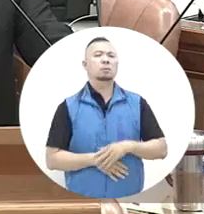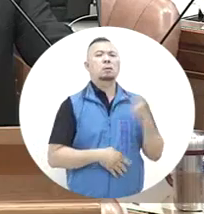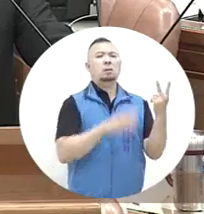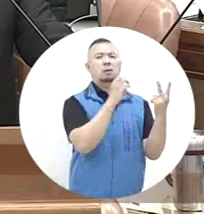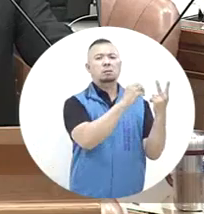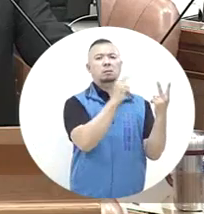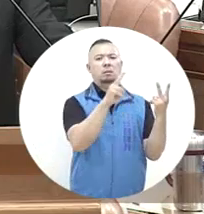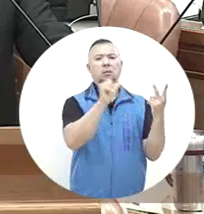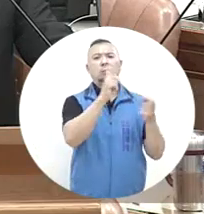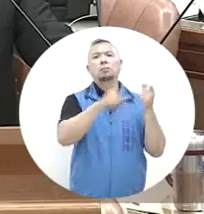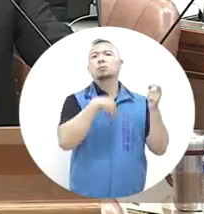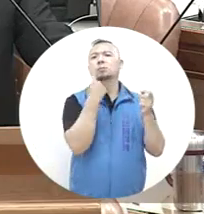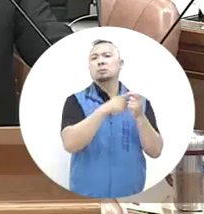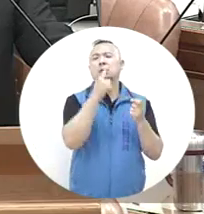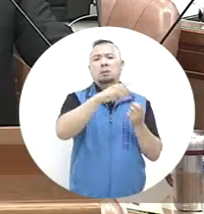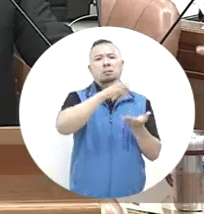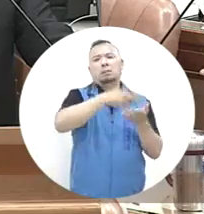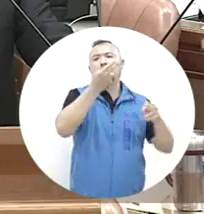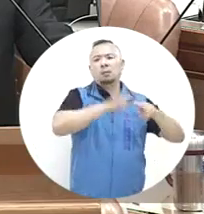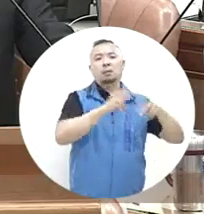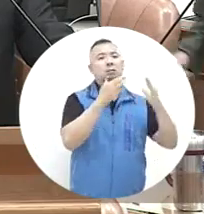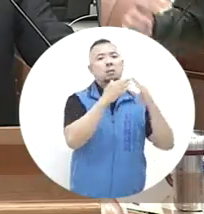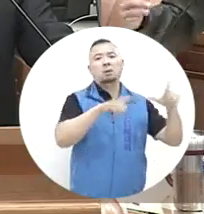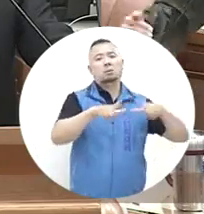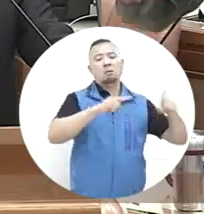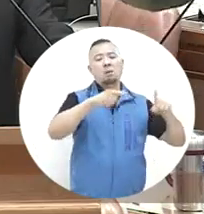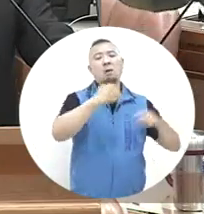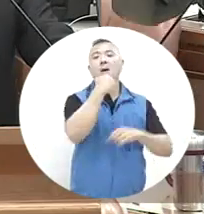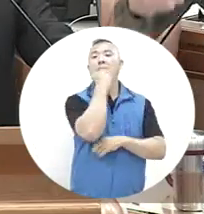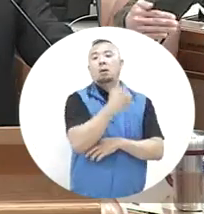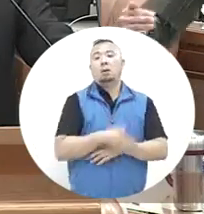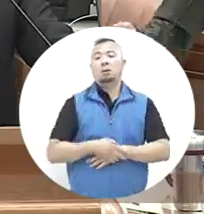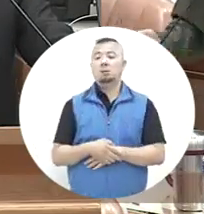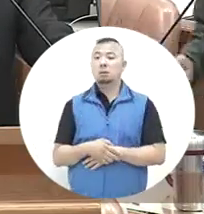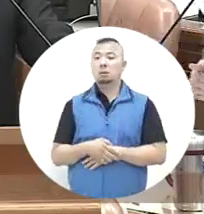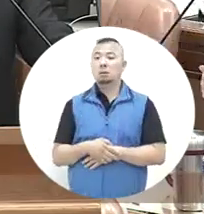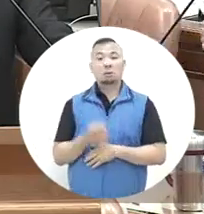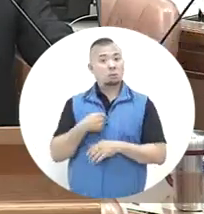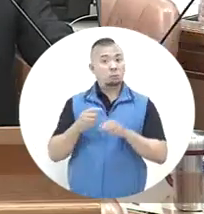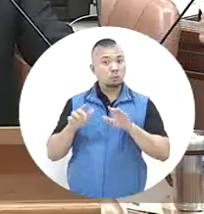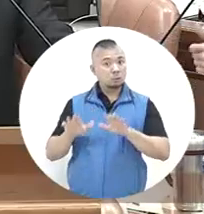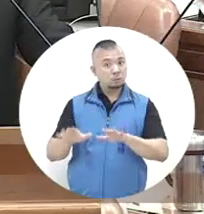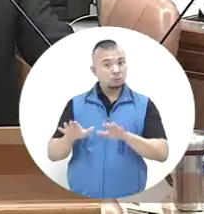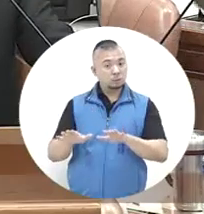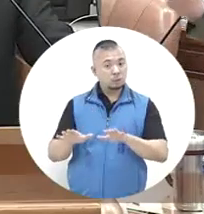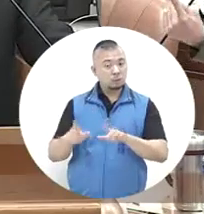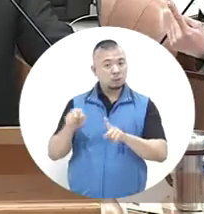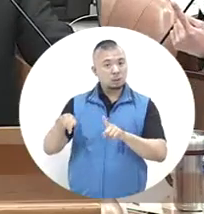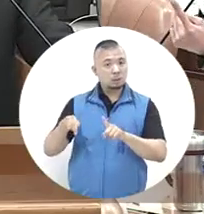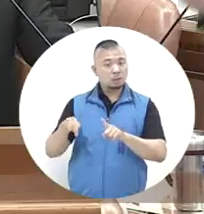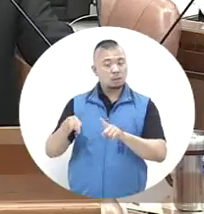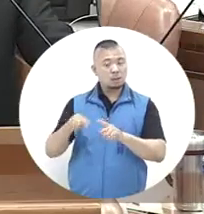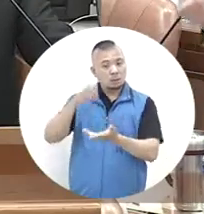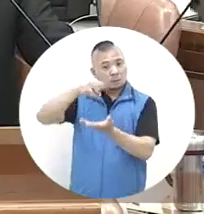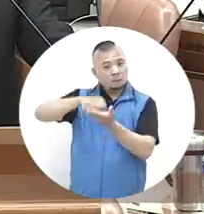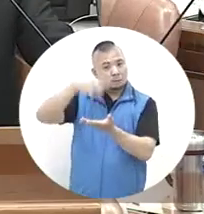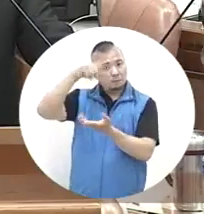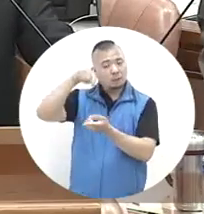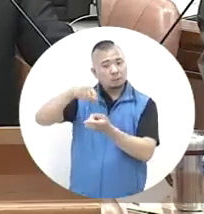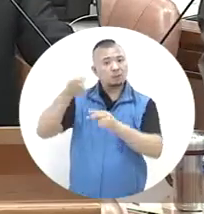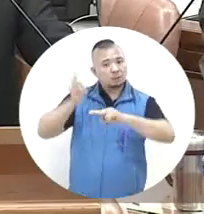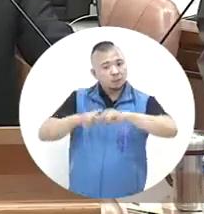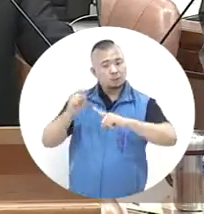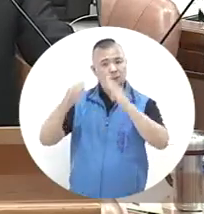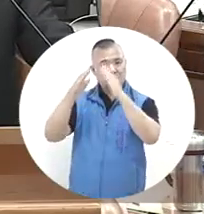家园没有做到吧？ 我现在先跟你强调， 我 们现在没有迟先，我们非核家园是一个目标嘛，是一个终极